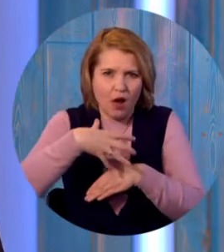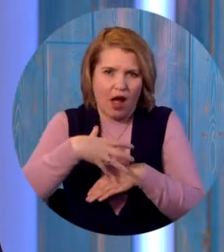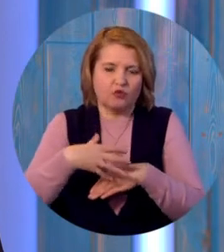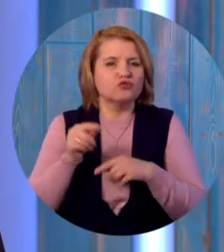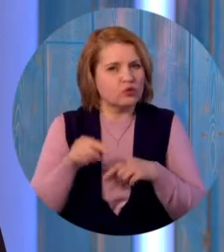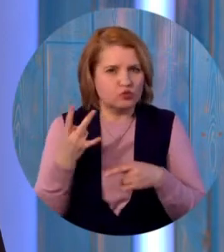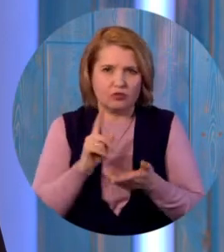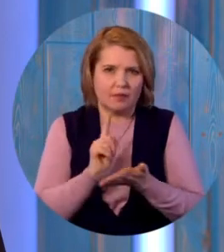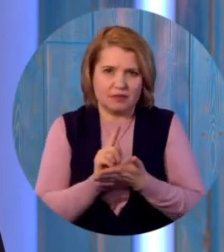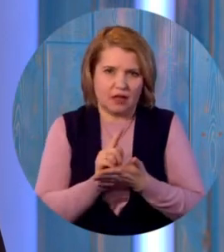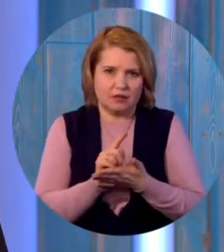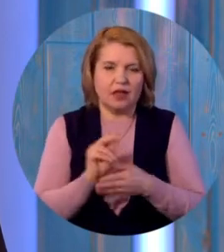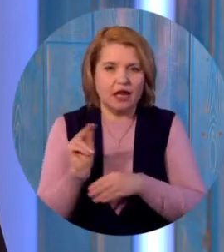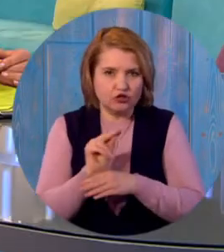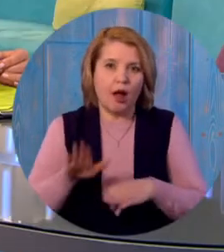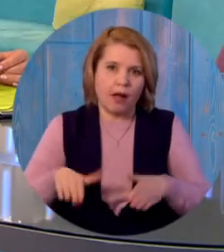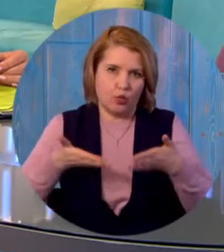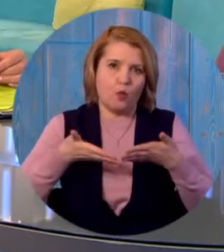идти рожать.